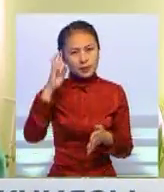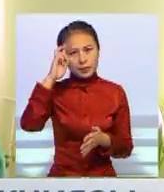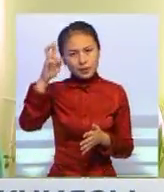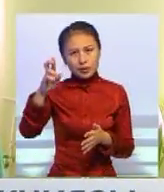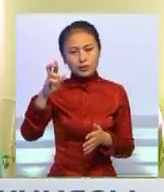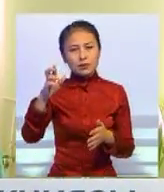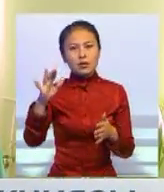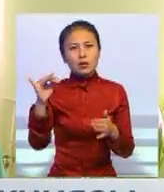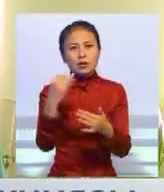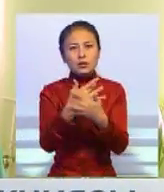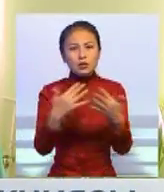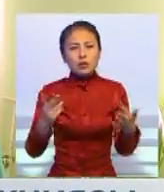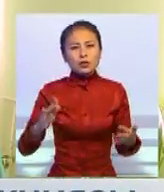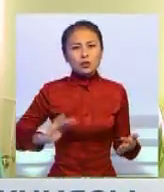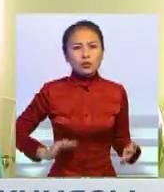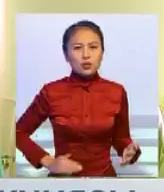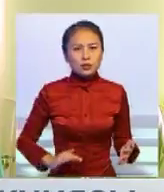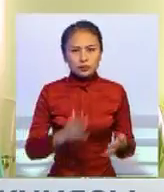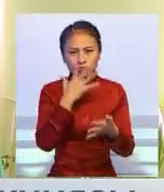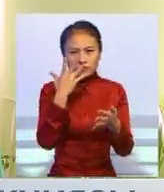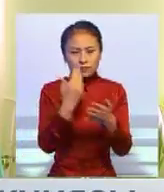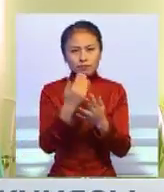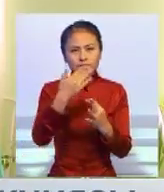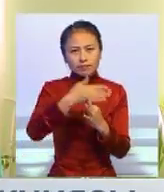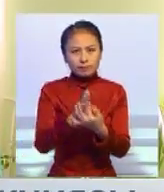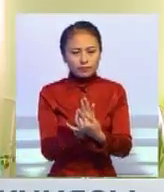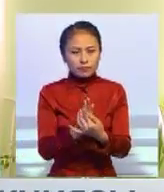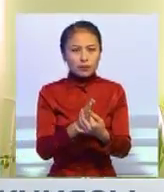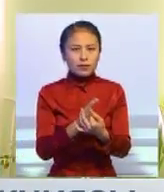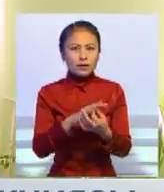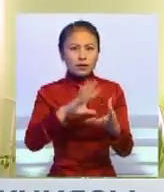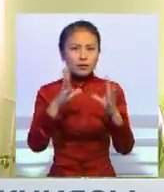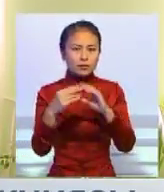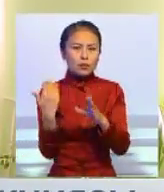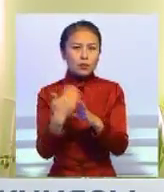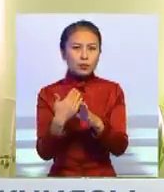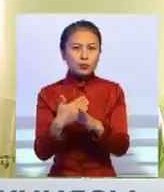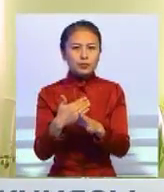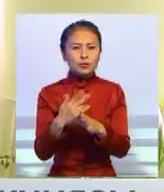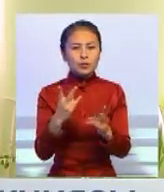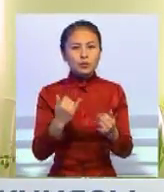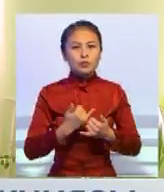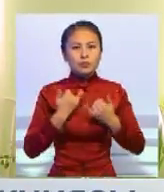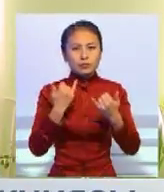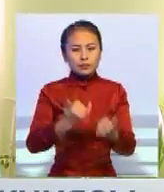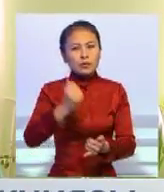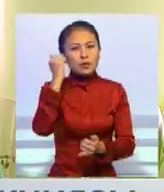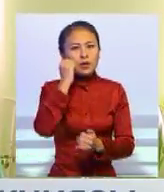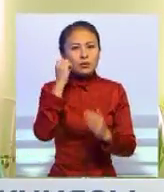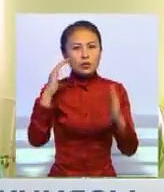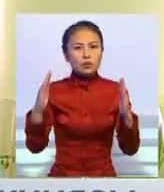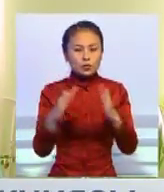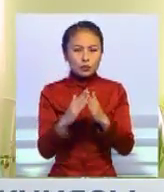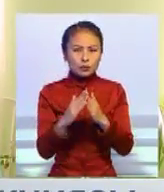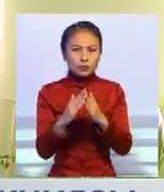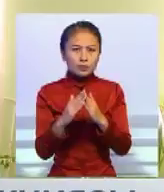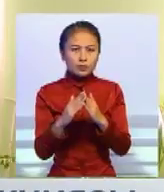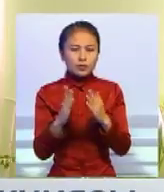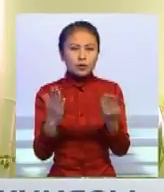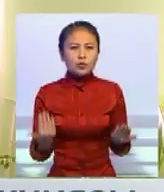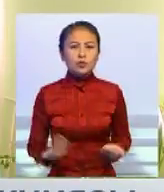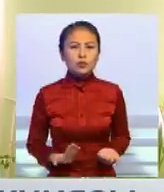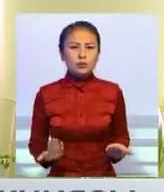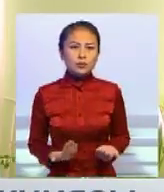органдар бірнеше адамнан бөліп алып, осы мына тағдырдың тәлкегіне ұшырап, қарттар үйінде тұрып